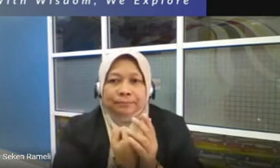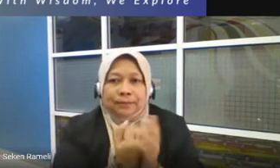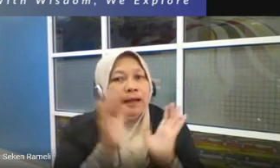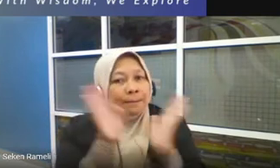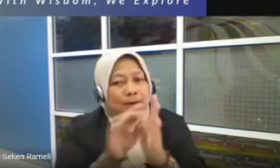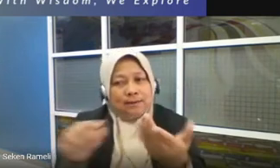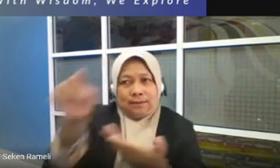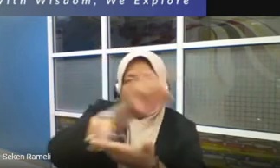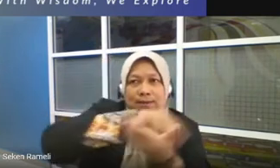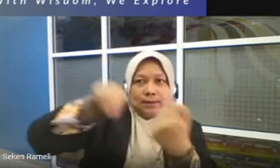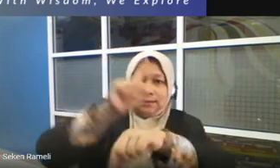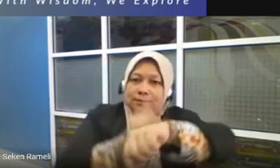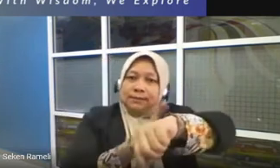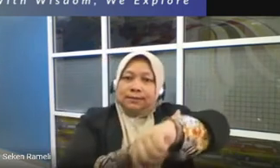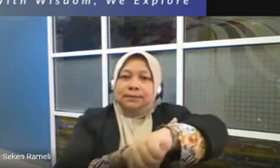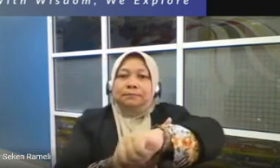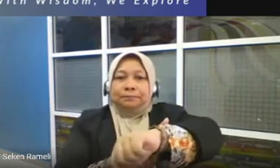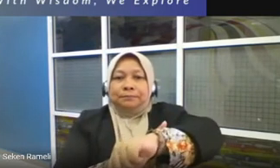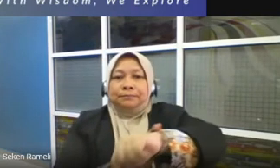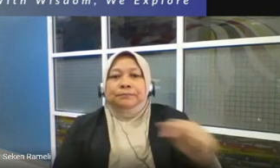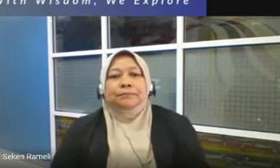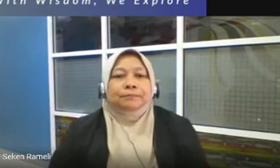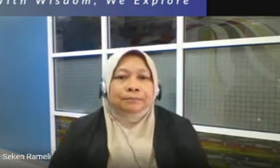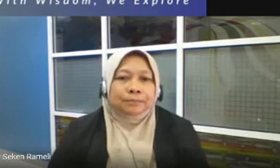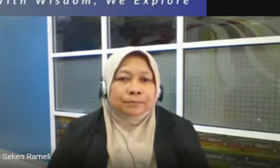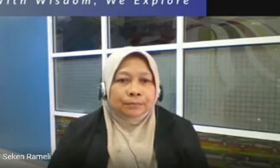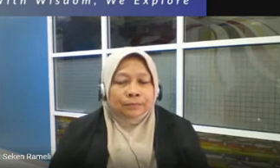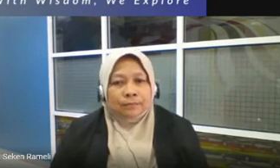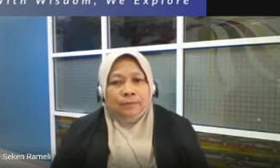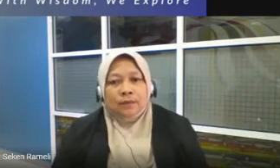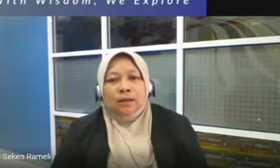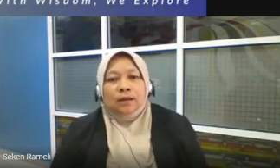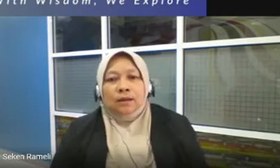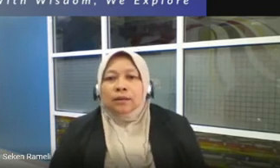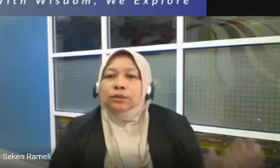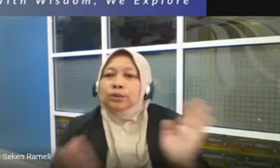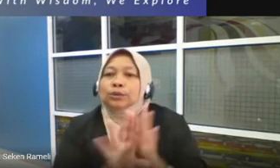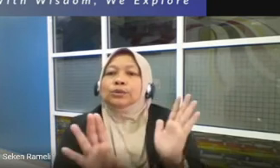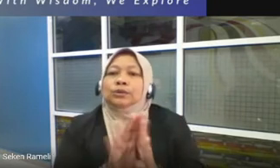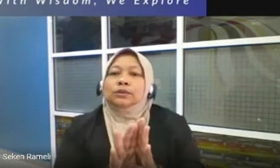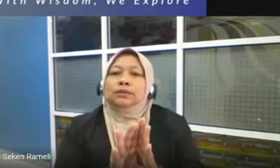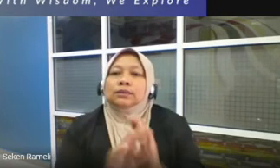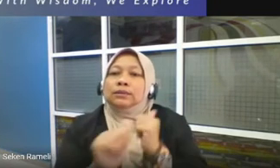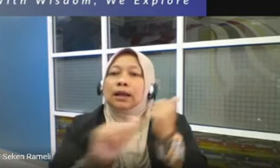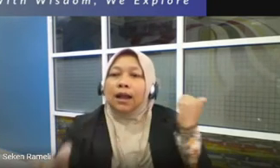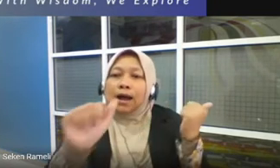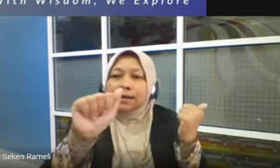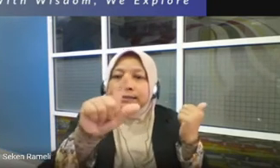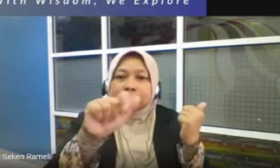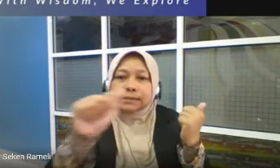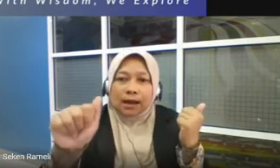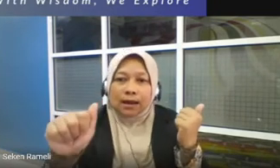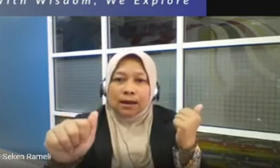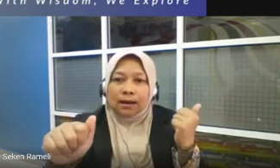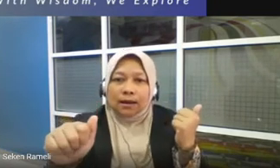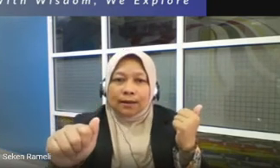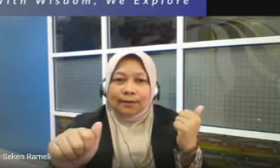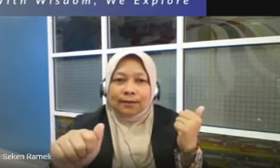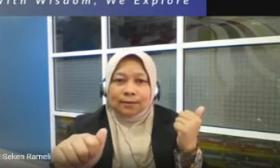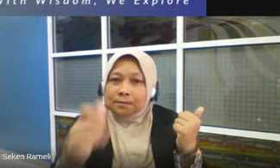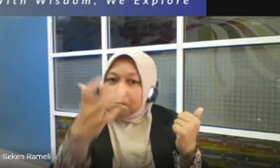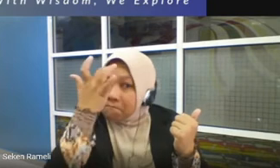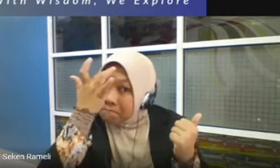jam 12 jam. Ini produk dia. Okay, kemudian contoh satu lagi iklan Azia, okay, Your Smart